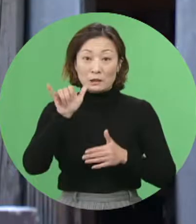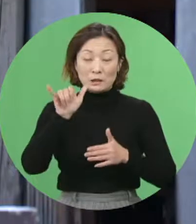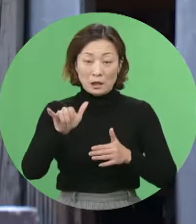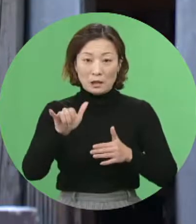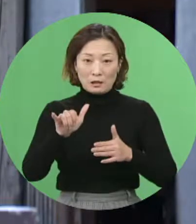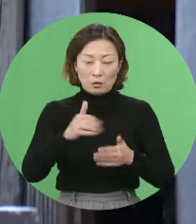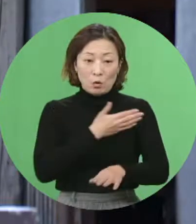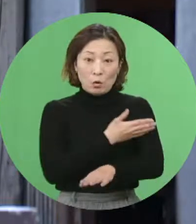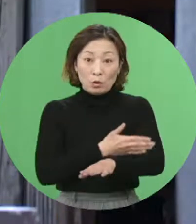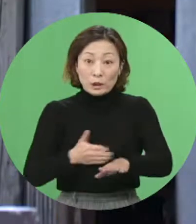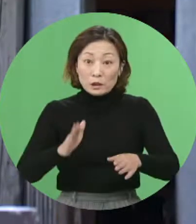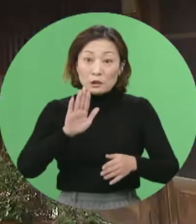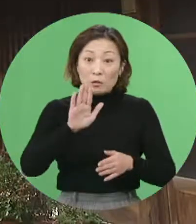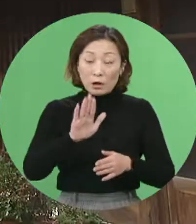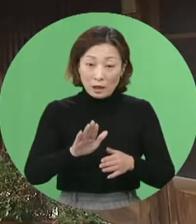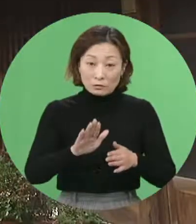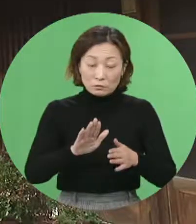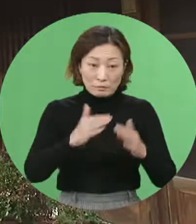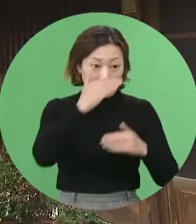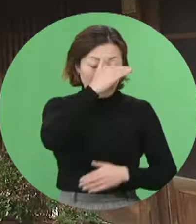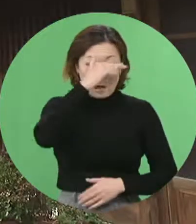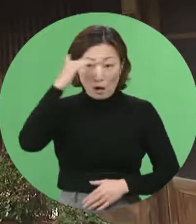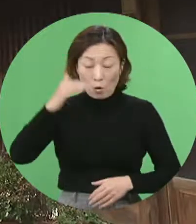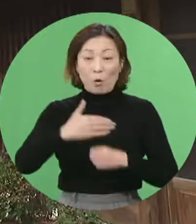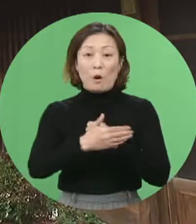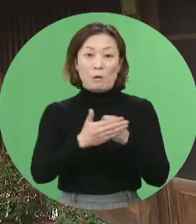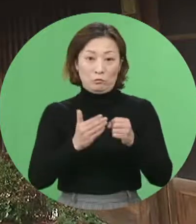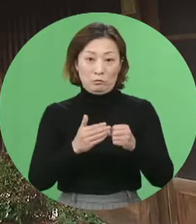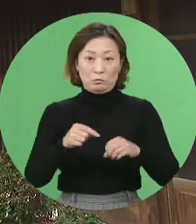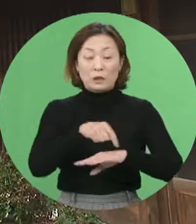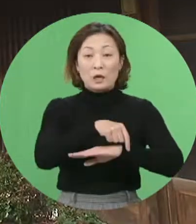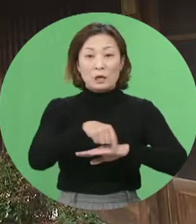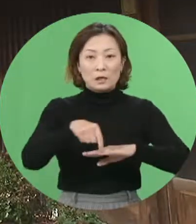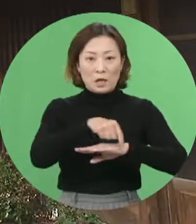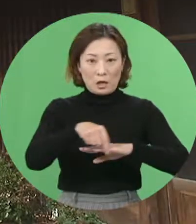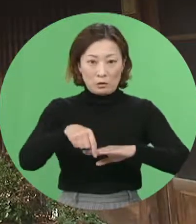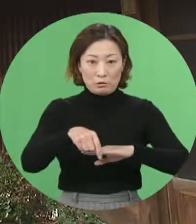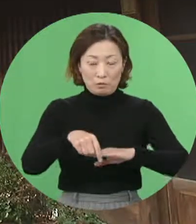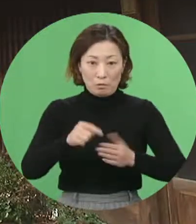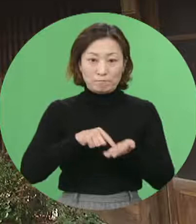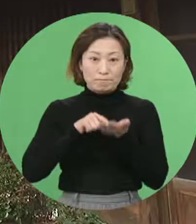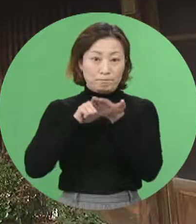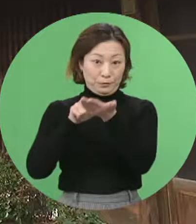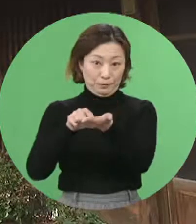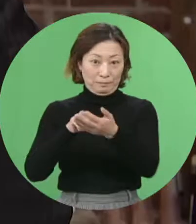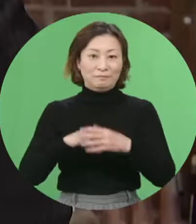景観を守ることを目的に、町並み形成計画を提案しました。